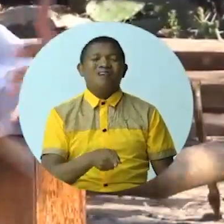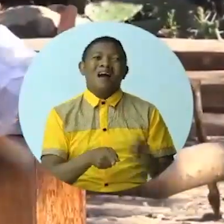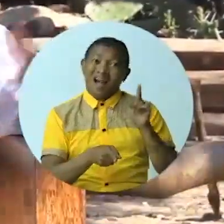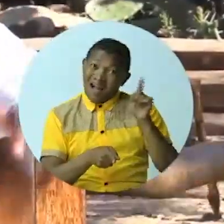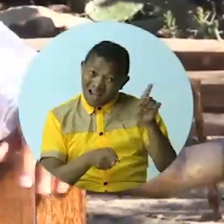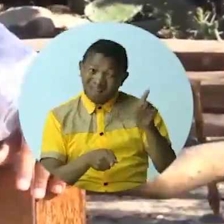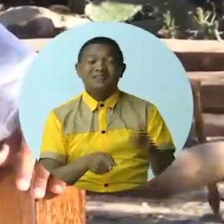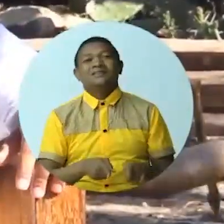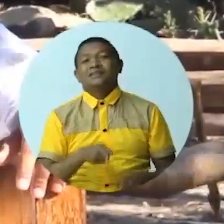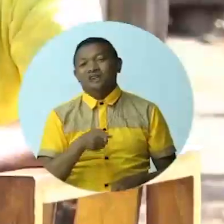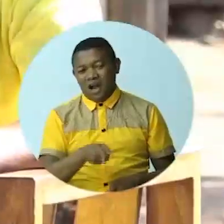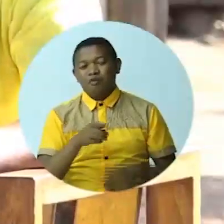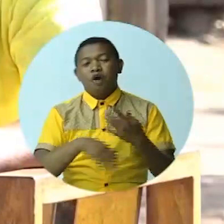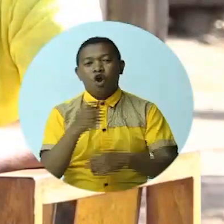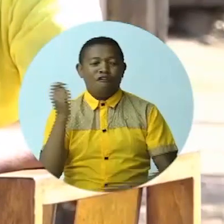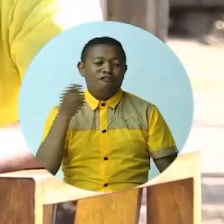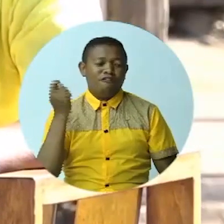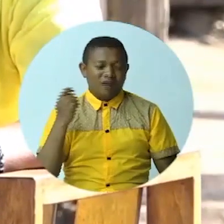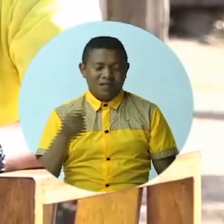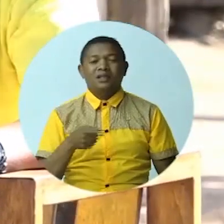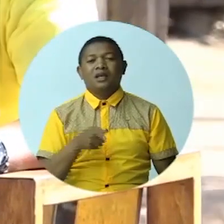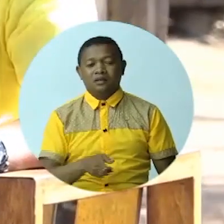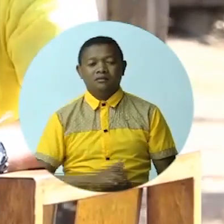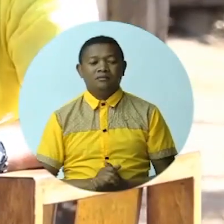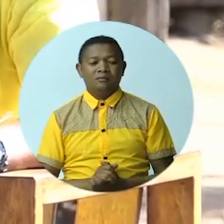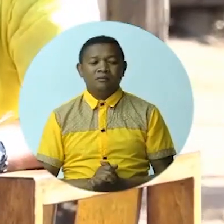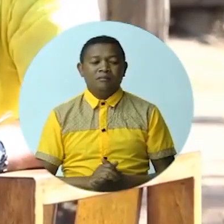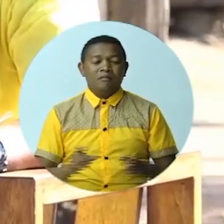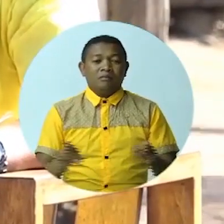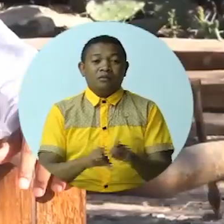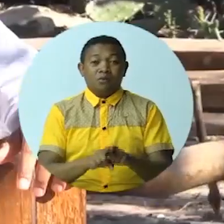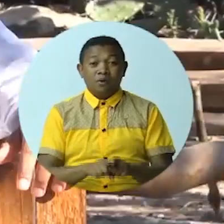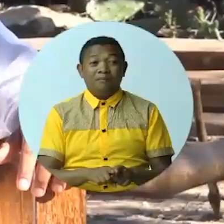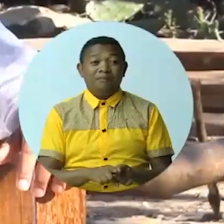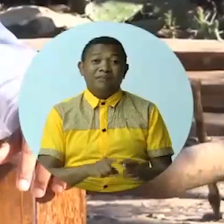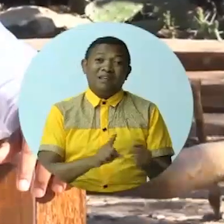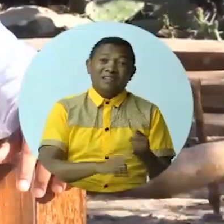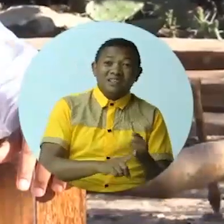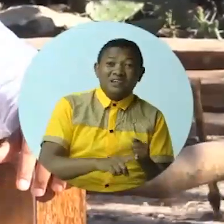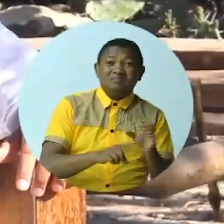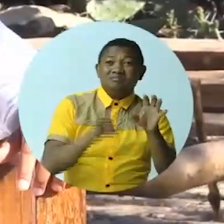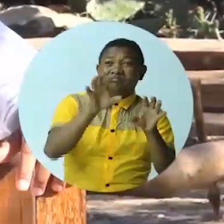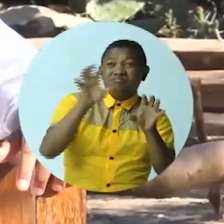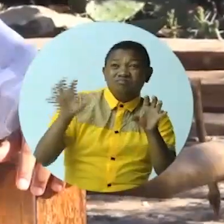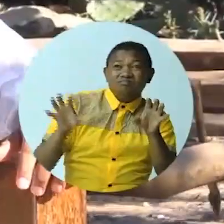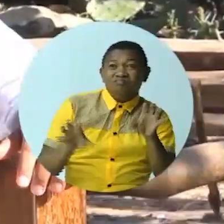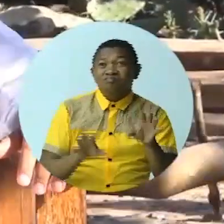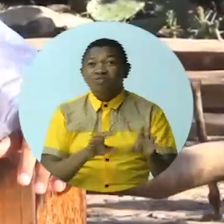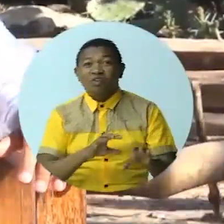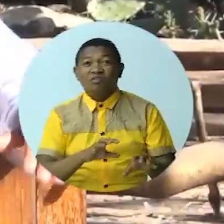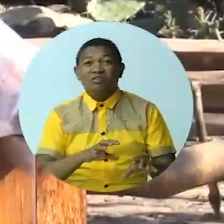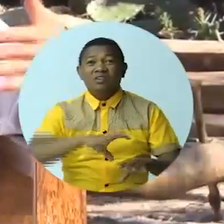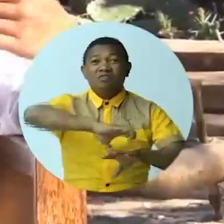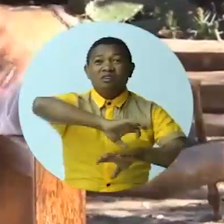Ho an'ny Malagasy manerana ny nosy kosa zany a dia tsy afaka aka andray fanapa-kevitra isika